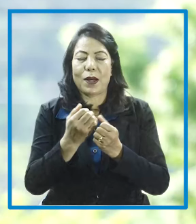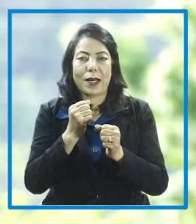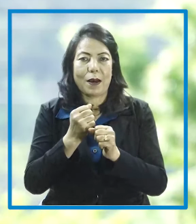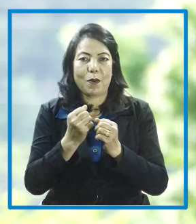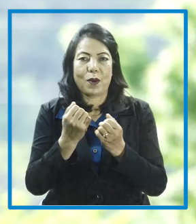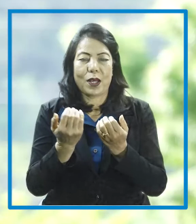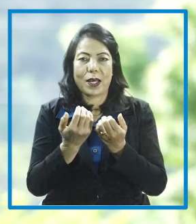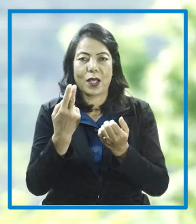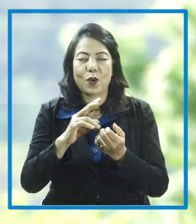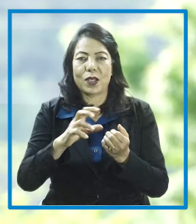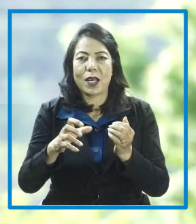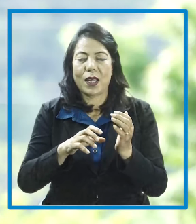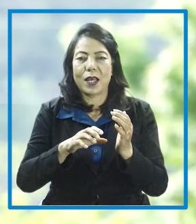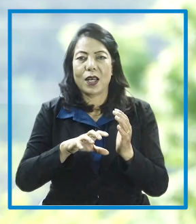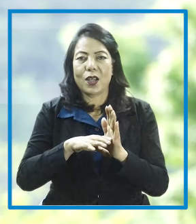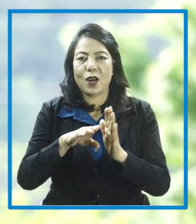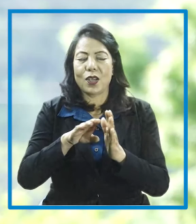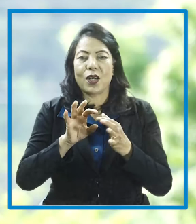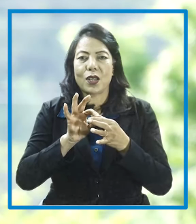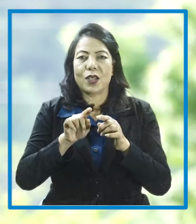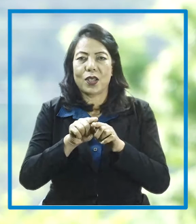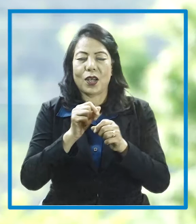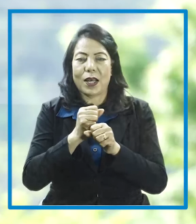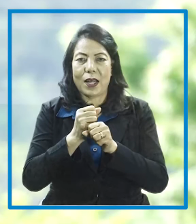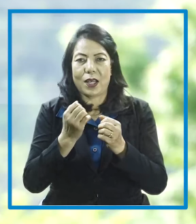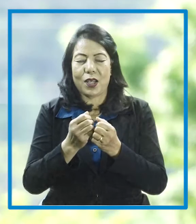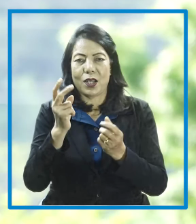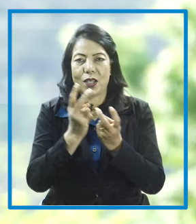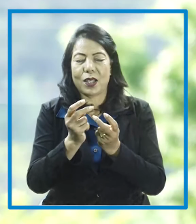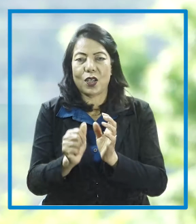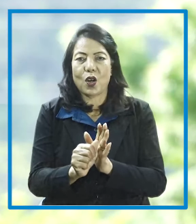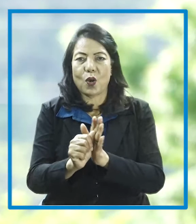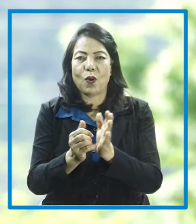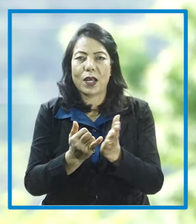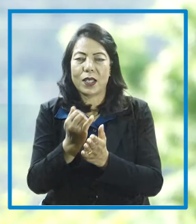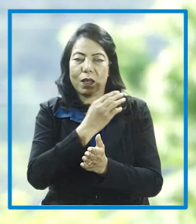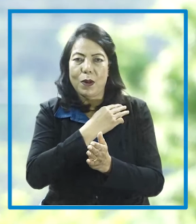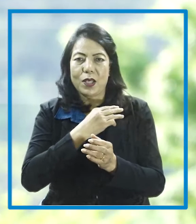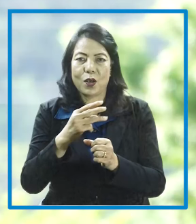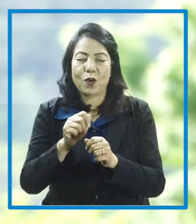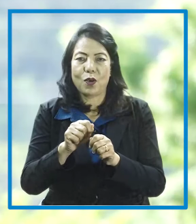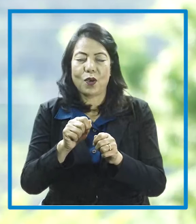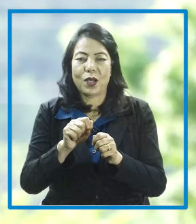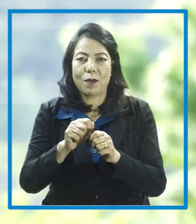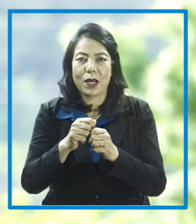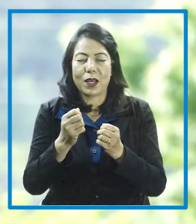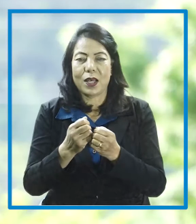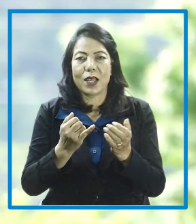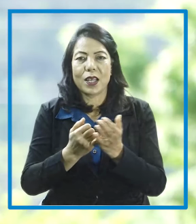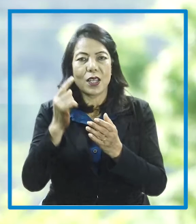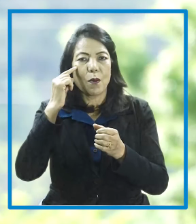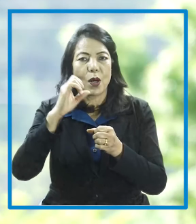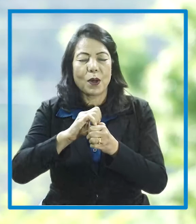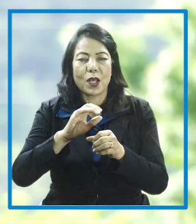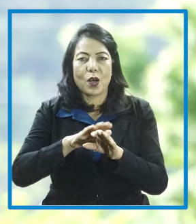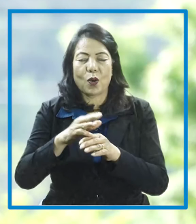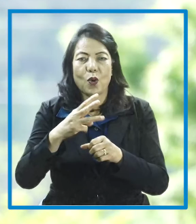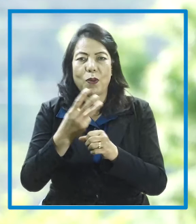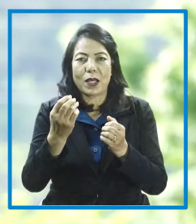हामीले काम गरेका थियौँ, जसमध्ये स्थानीय तहहरूसँग सहकार्य गर्ने, त्यस्तै गरिकन अगुवा कृषकहरू निर्माण गर्ने, यो कृषि